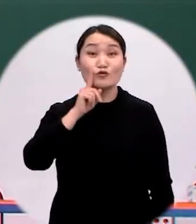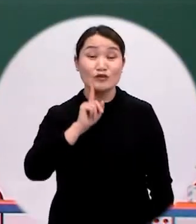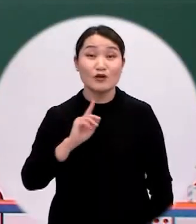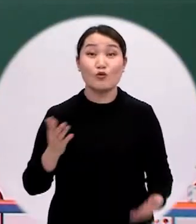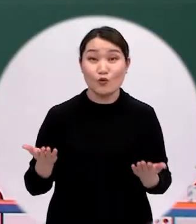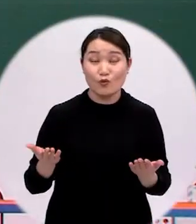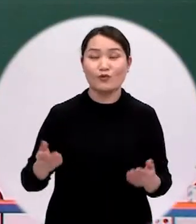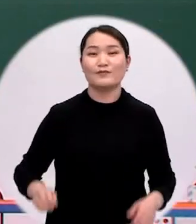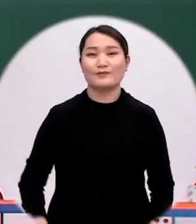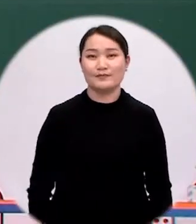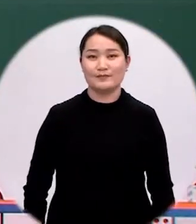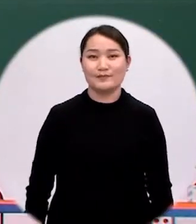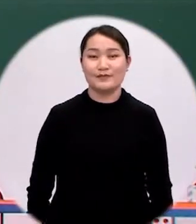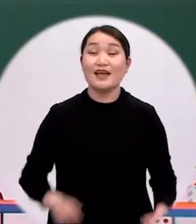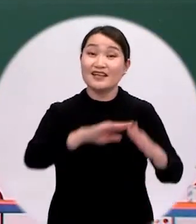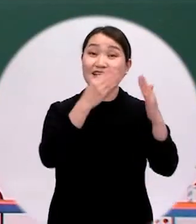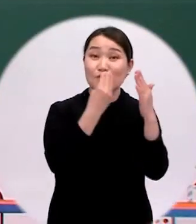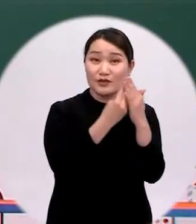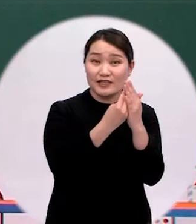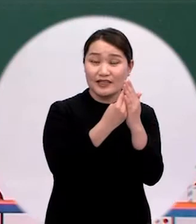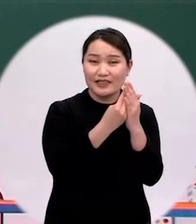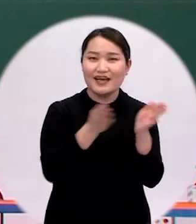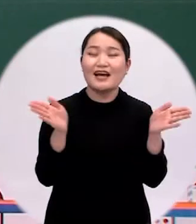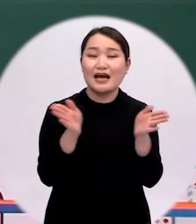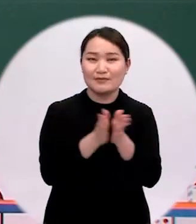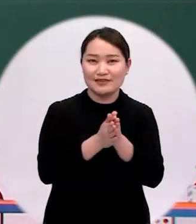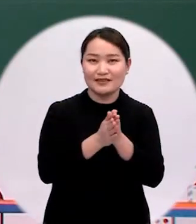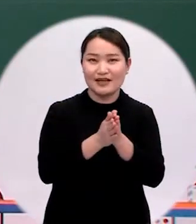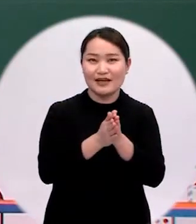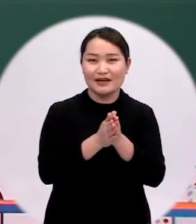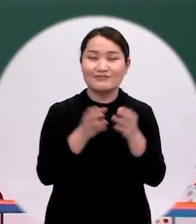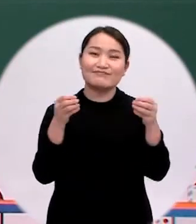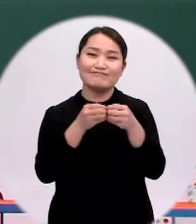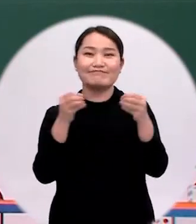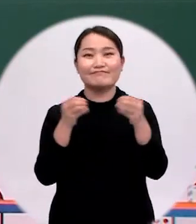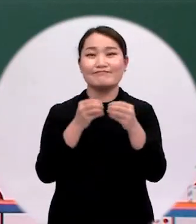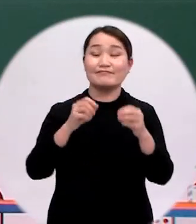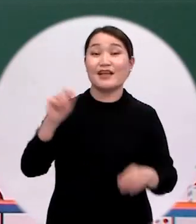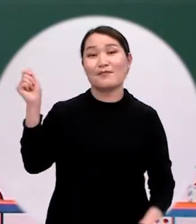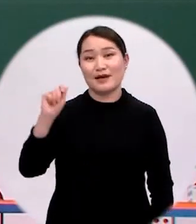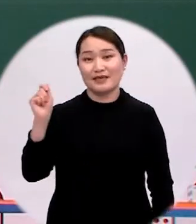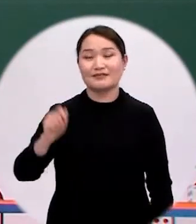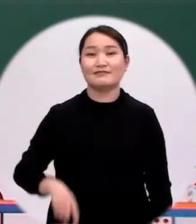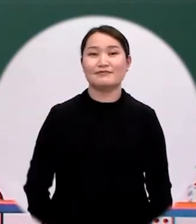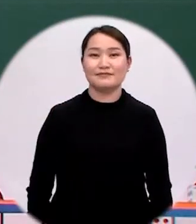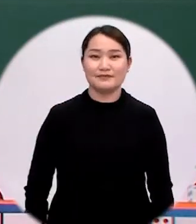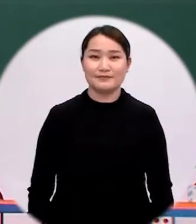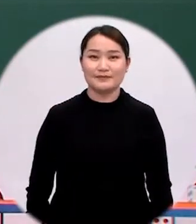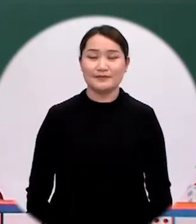хүүхдүүдээ тиймээ гэр бүлээрээ хамт олноороо хамгийн сайхан тэмдэглэдэг баяруудын